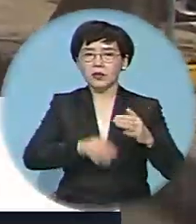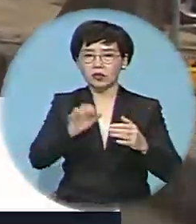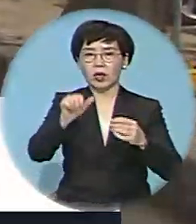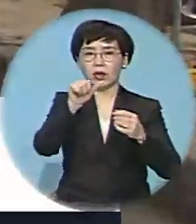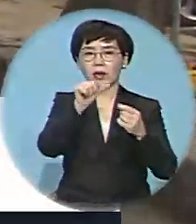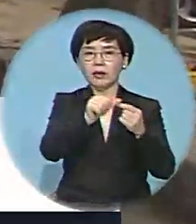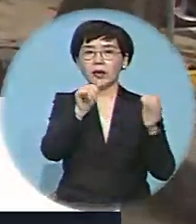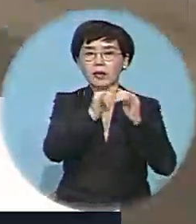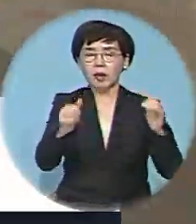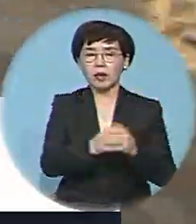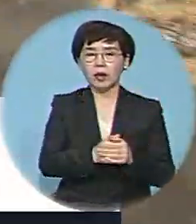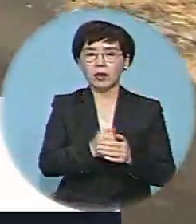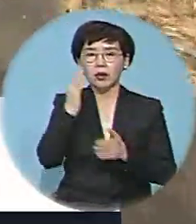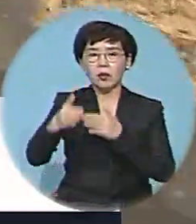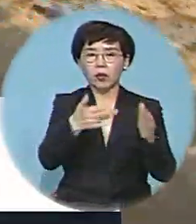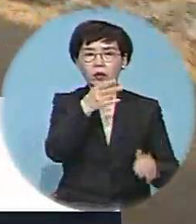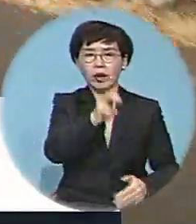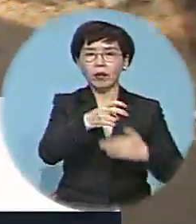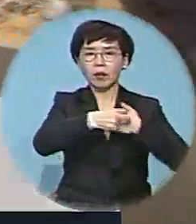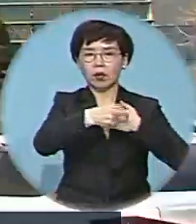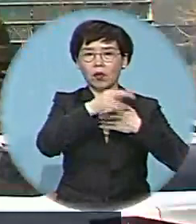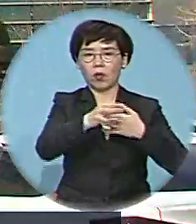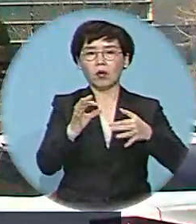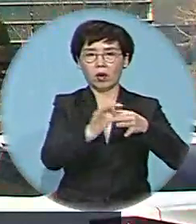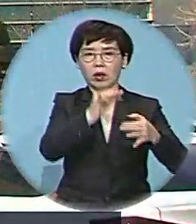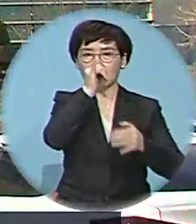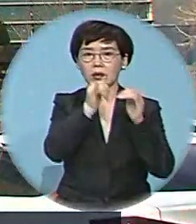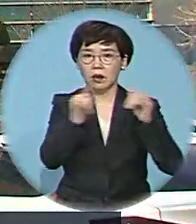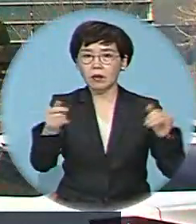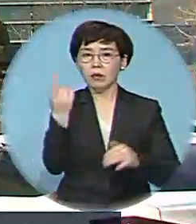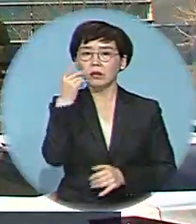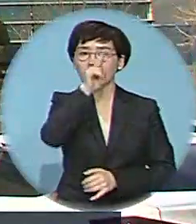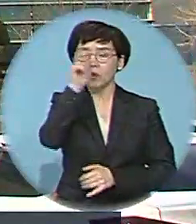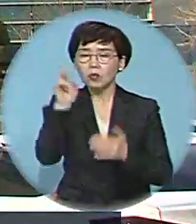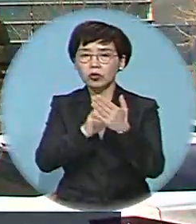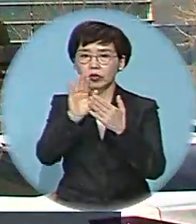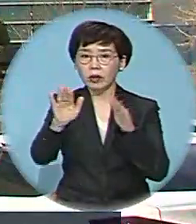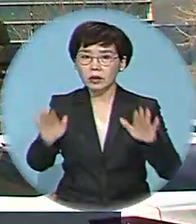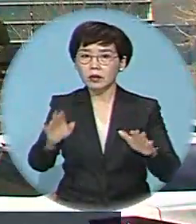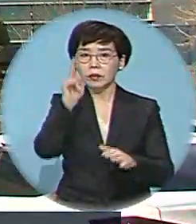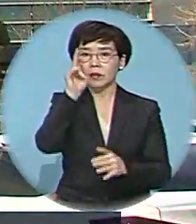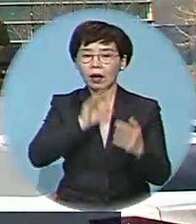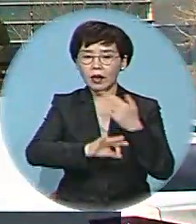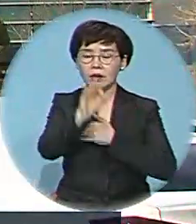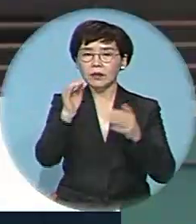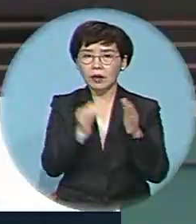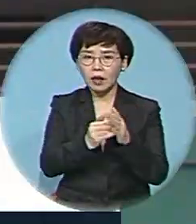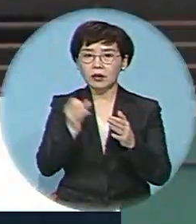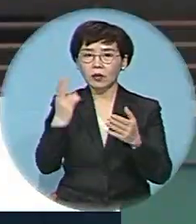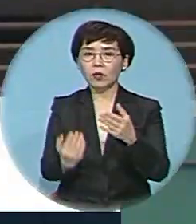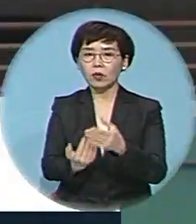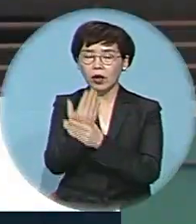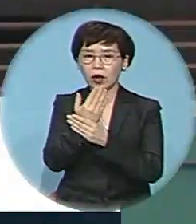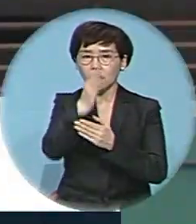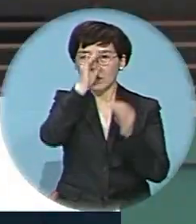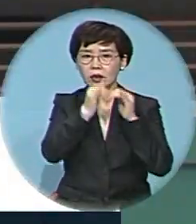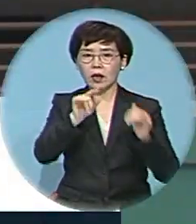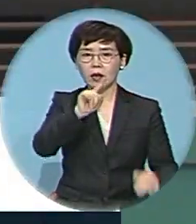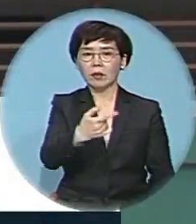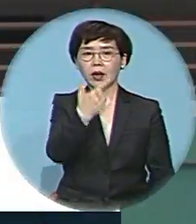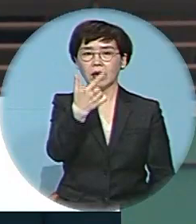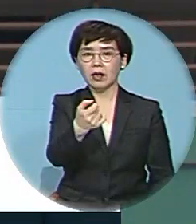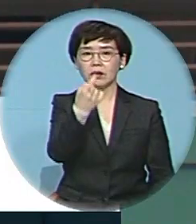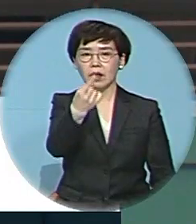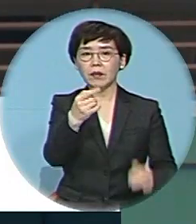5명이 청도 대남병원과 관련이 있습니다. 어제 오후 이후 오늘 오전까지 추가 발생한 확진자